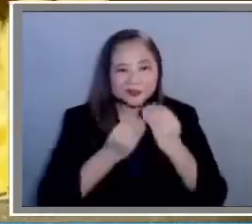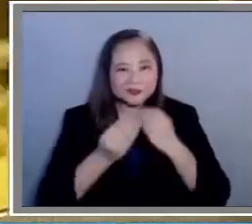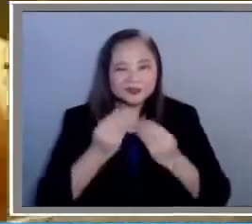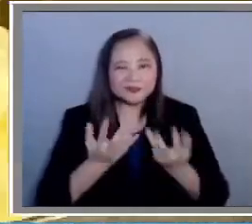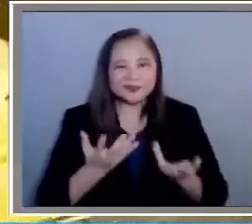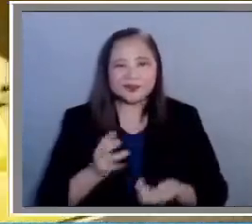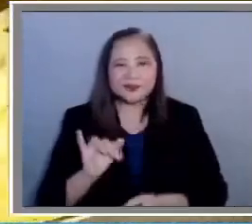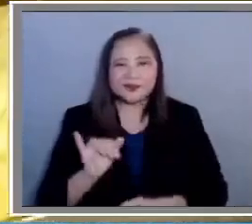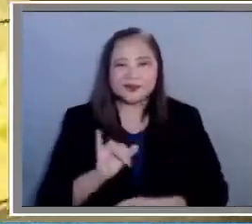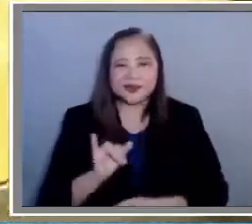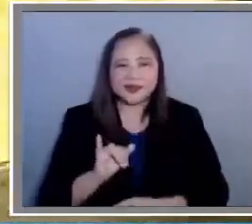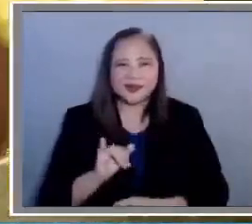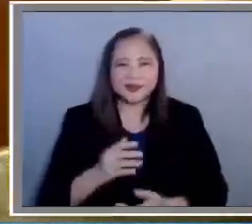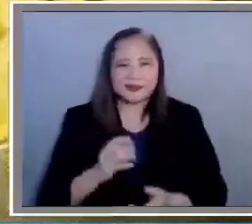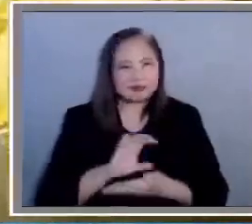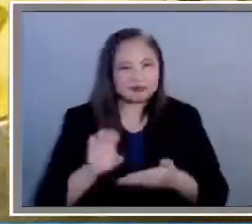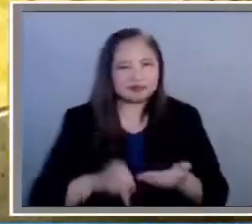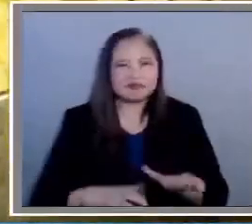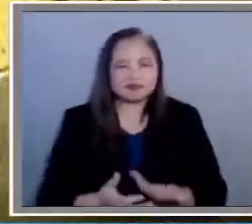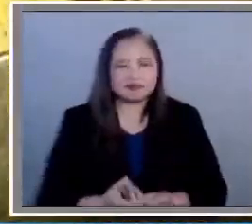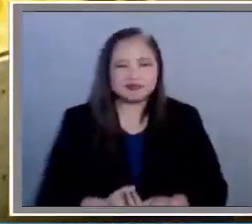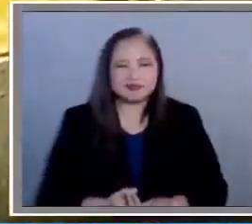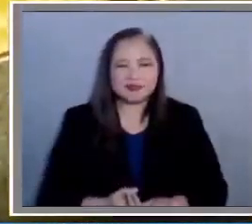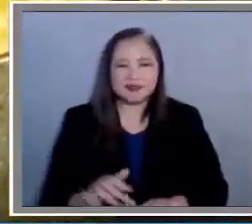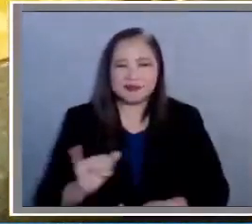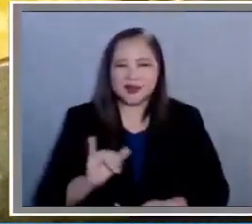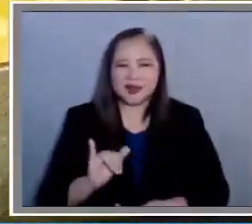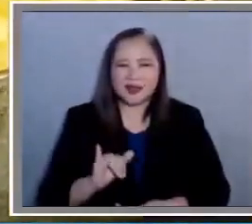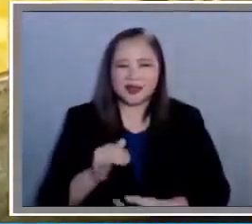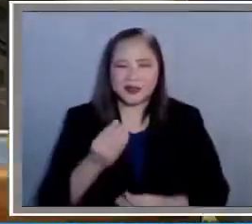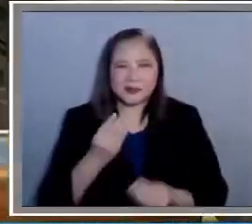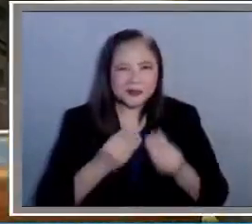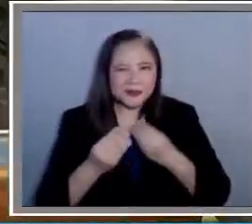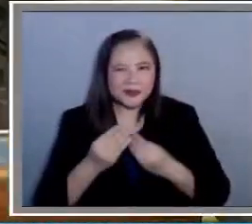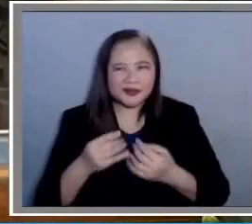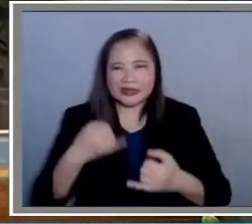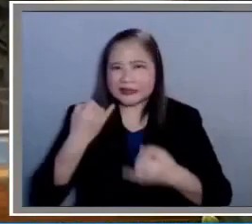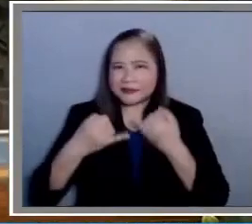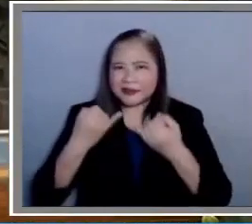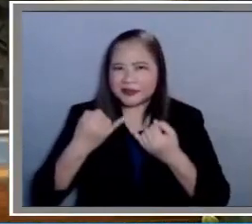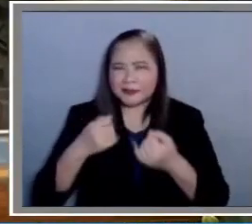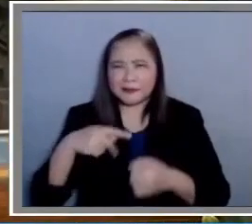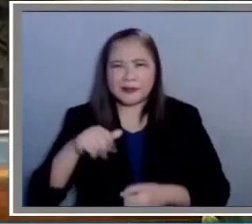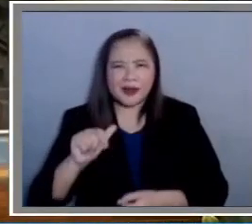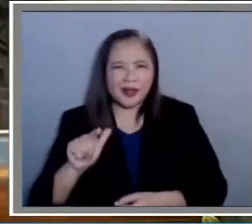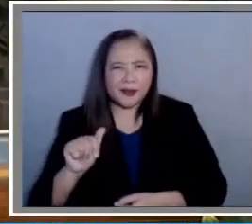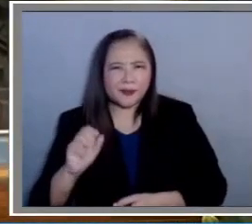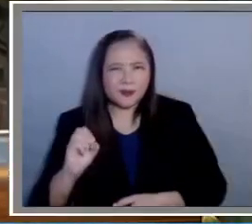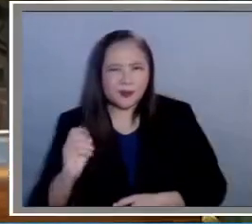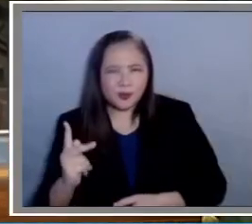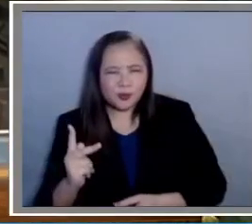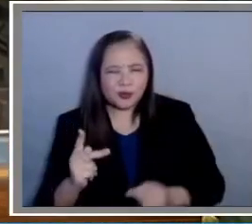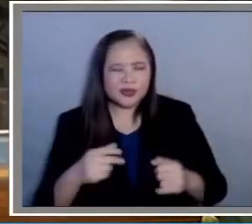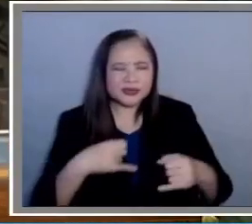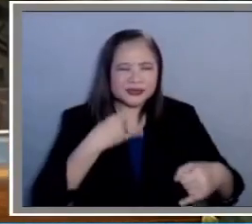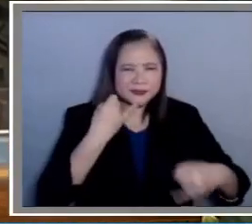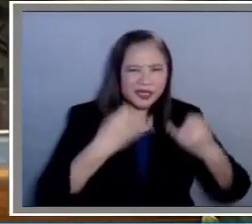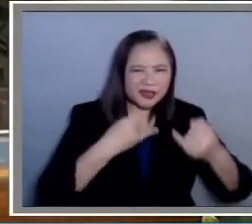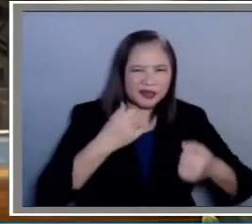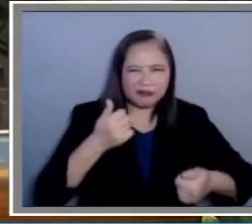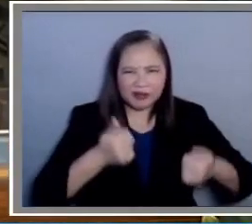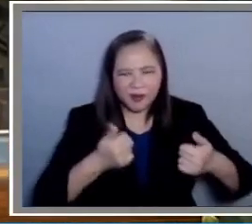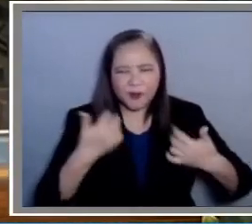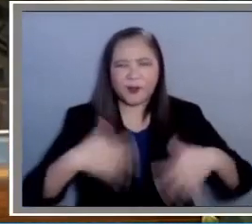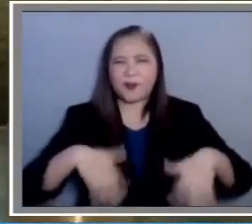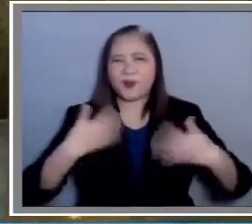siya. Parang ang kumain na hindi pang pansit, na palabo, na spaghetti. Grabe. Andyan